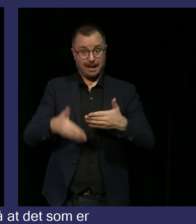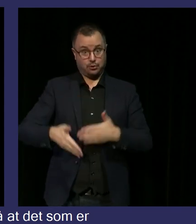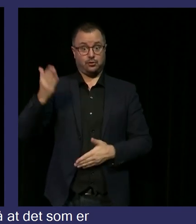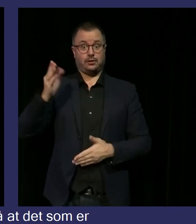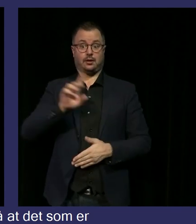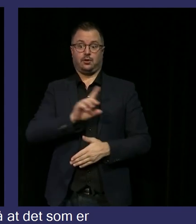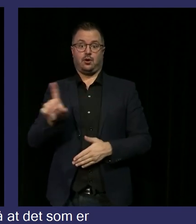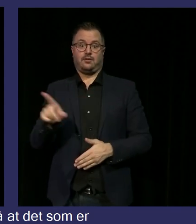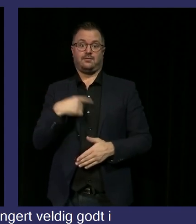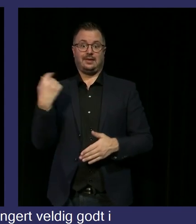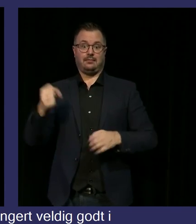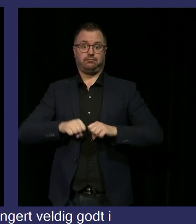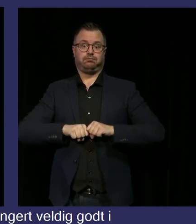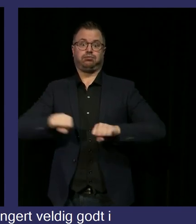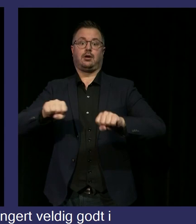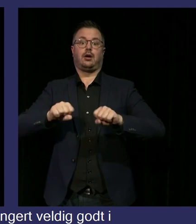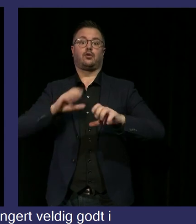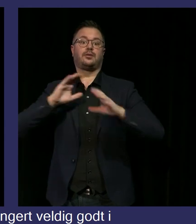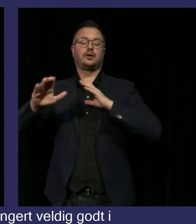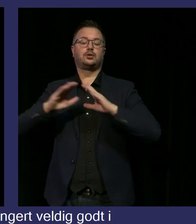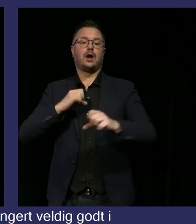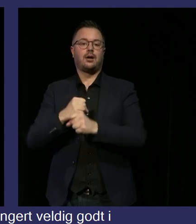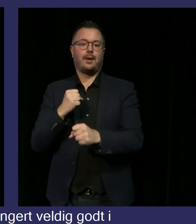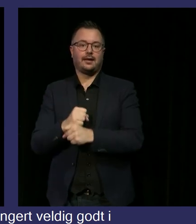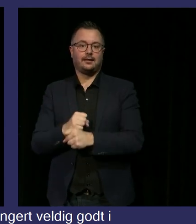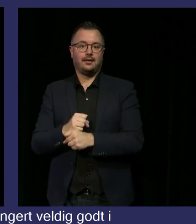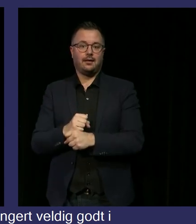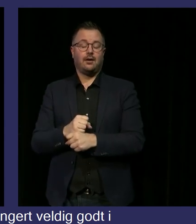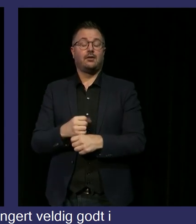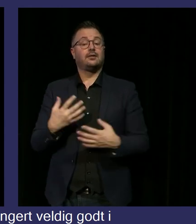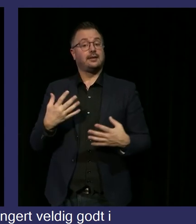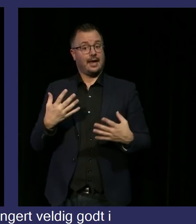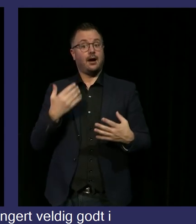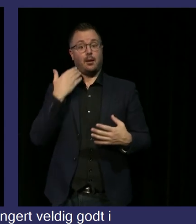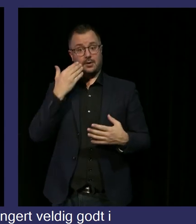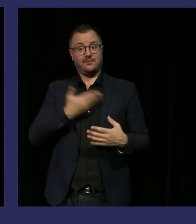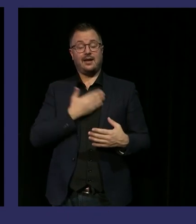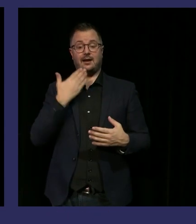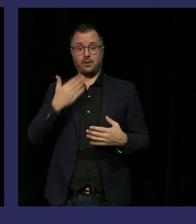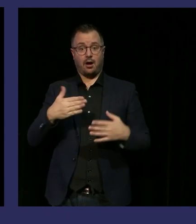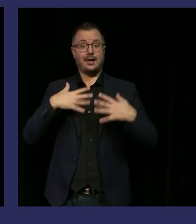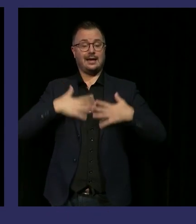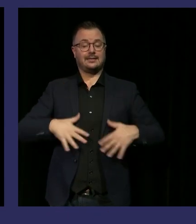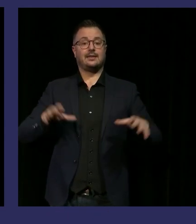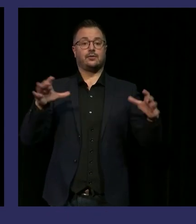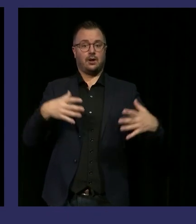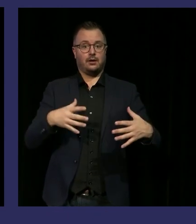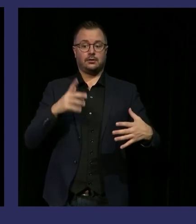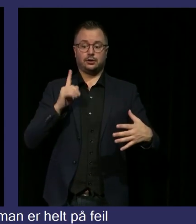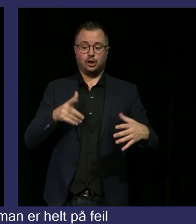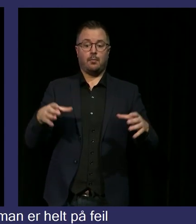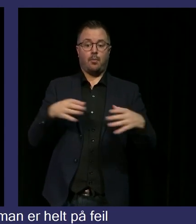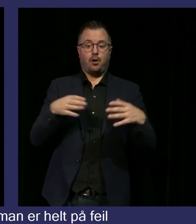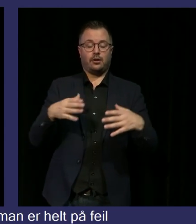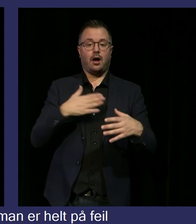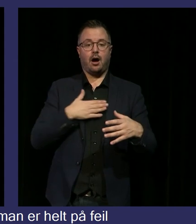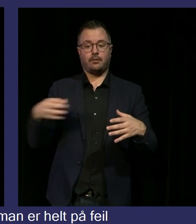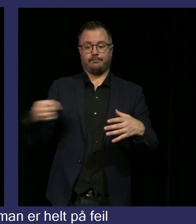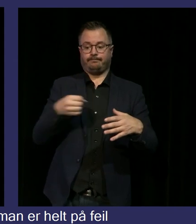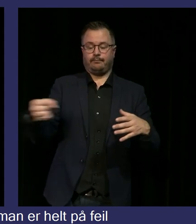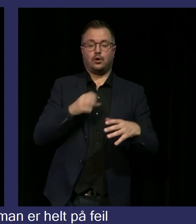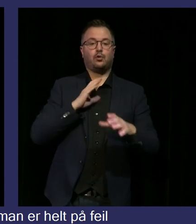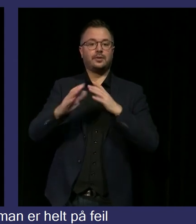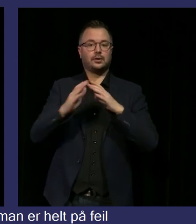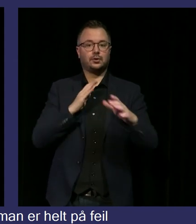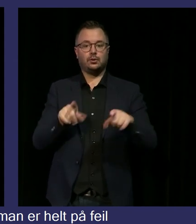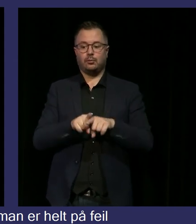ut av en svær kommunikasjonsarbeid. Og der det fungert veldig godt i helsedirektoratet, for vi har med kommunikasjon i alle møtene også, stort sett. Sånn at de med og kan gi